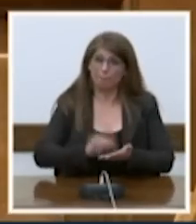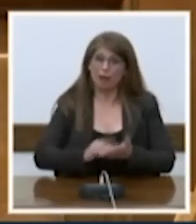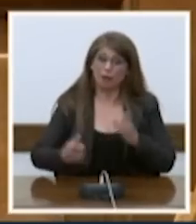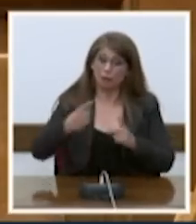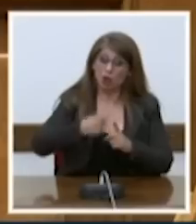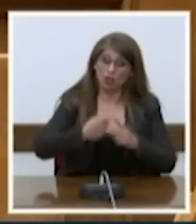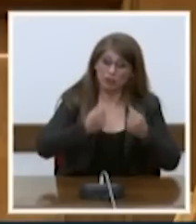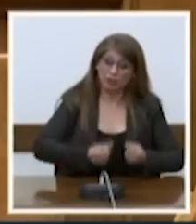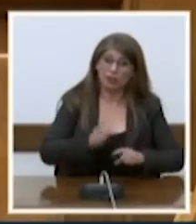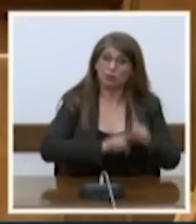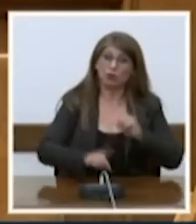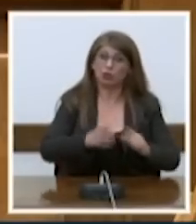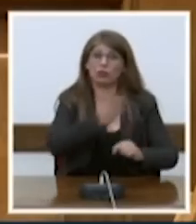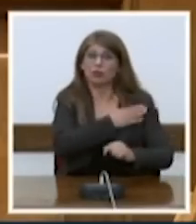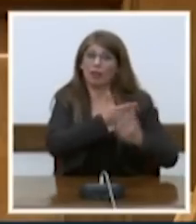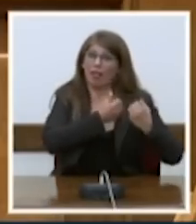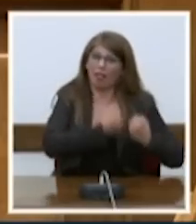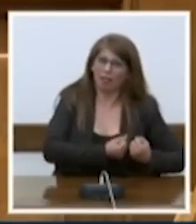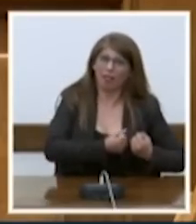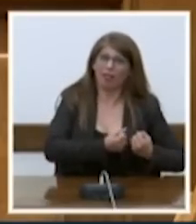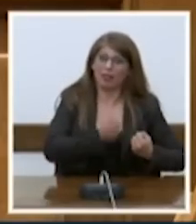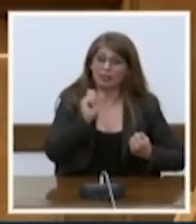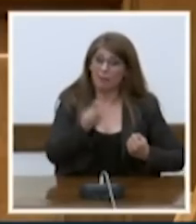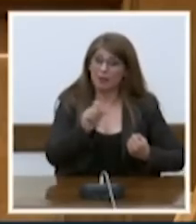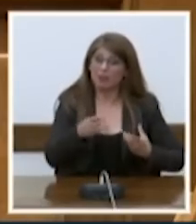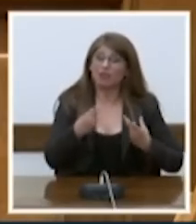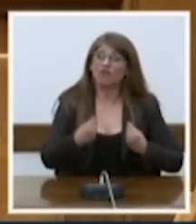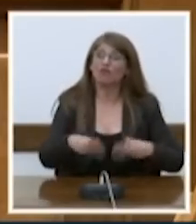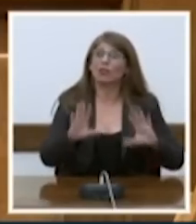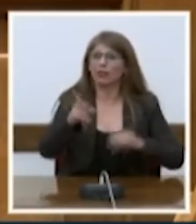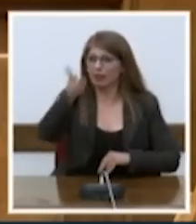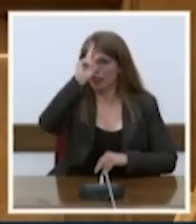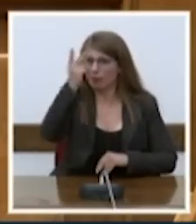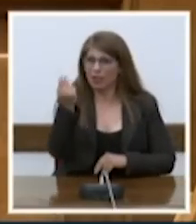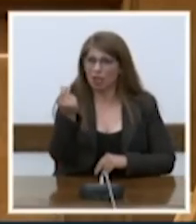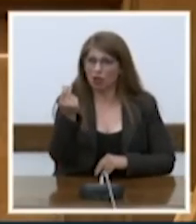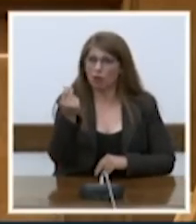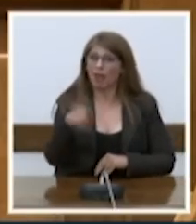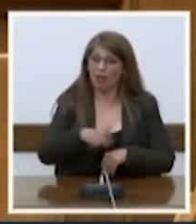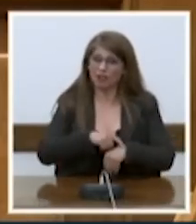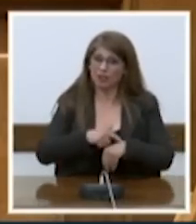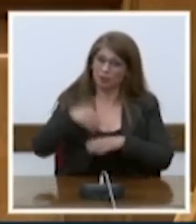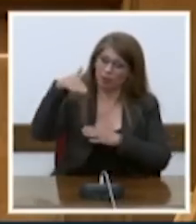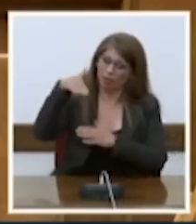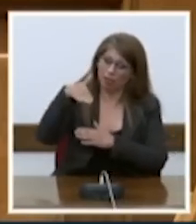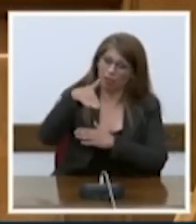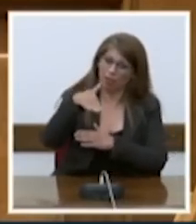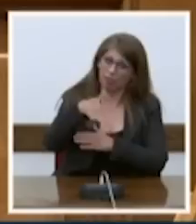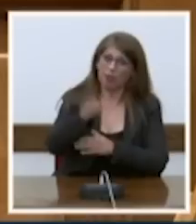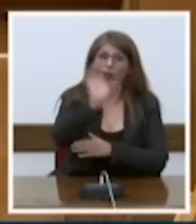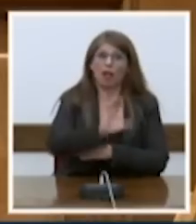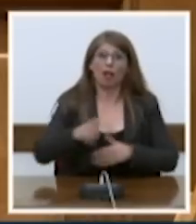βάρη? Τα μαντάτα δεν είναι καλά. Η γερμανική οικονομία είναι ήδη σε ύφεση. Και η